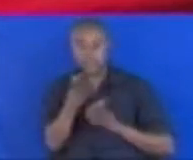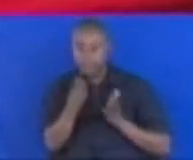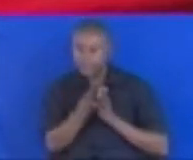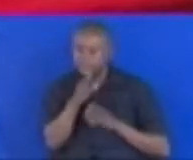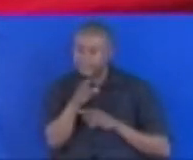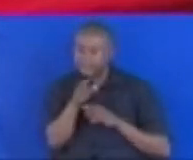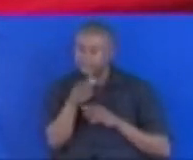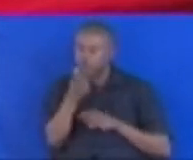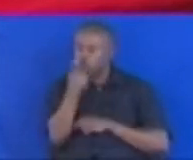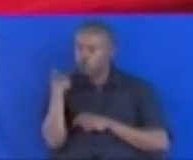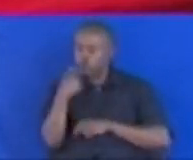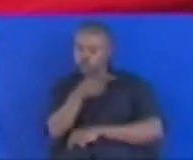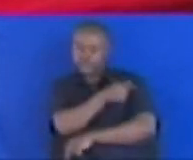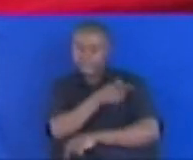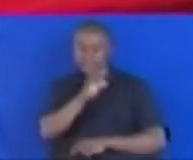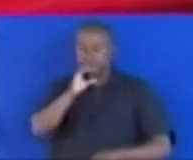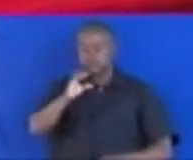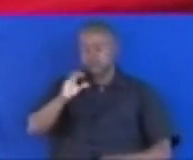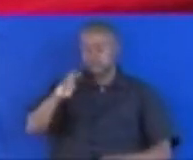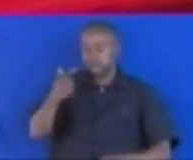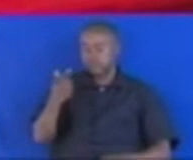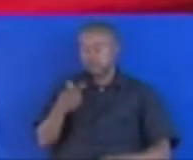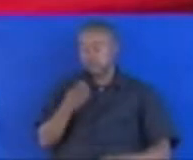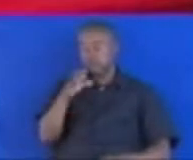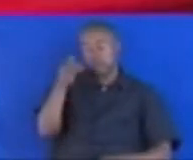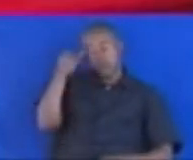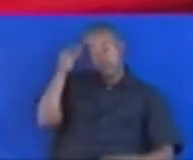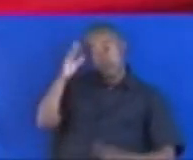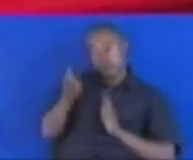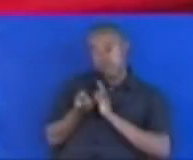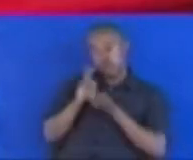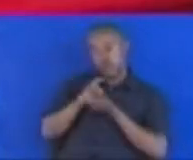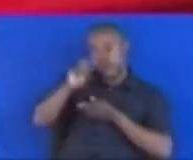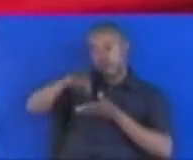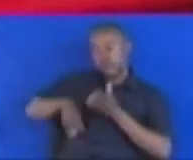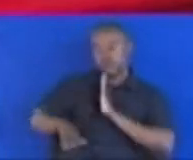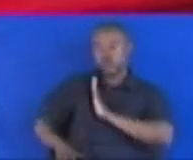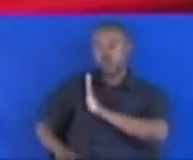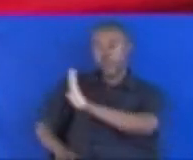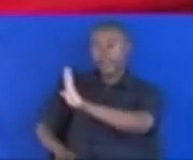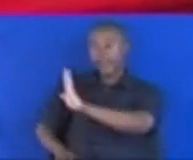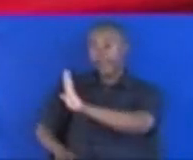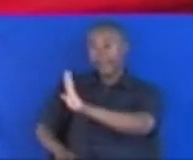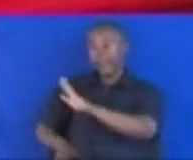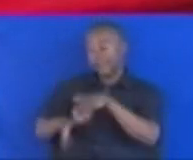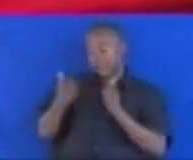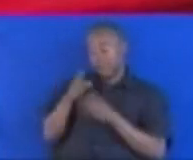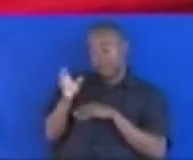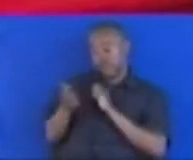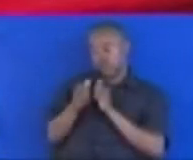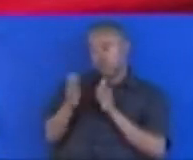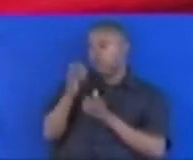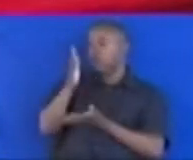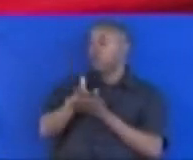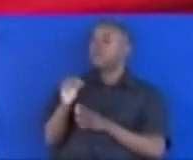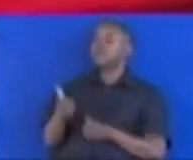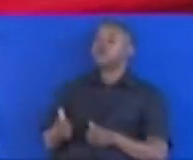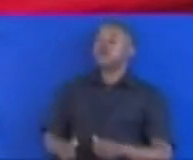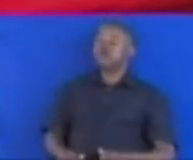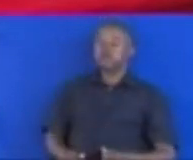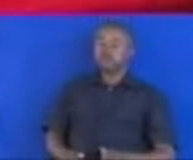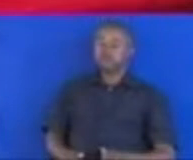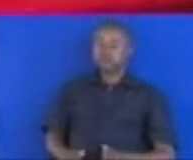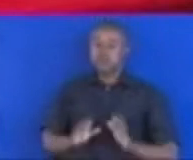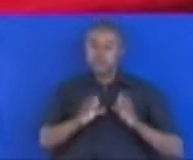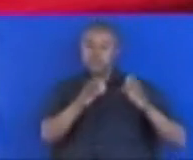sisi BRT kupeleka maoni ya kubadili usajili wake, lakini sasa bado swala hili halijakamilika.